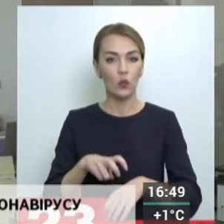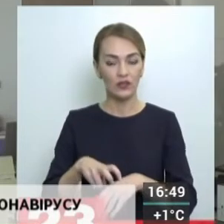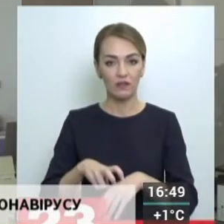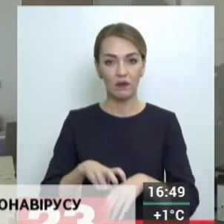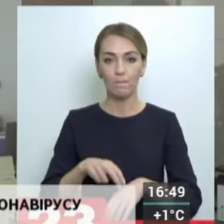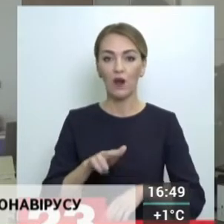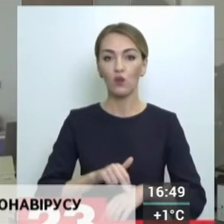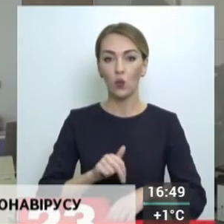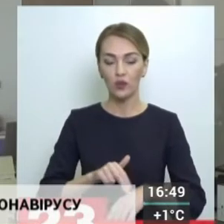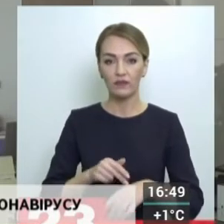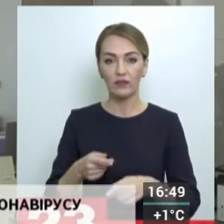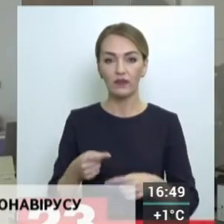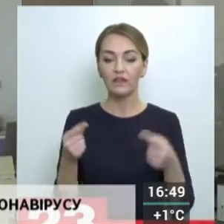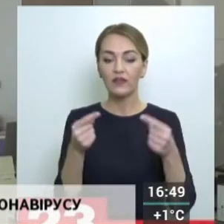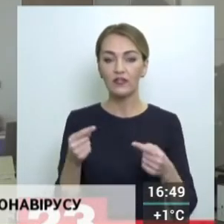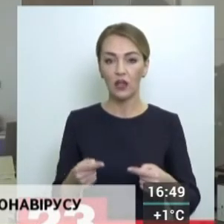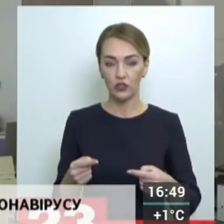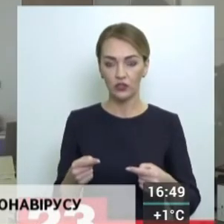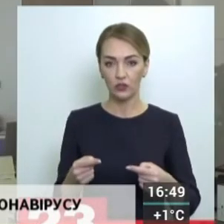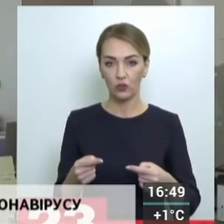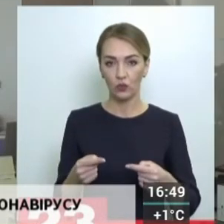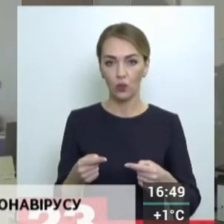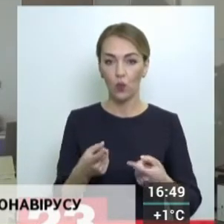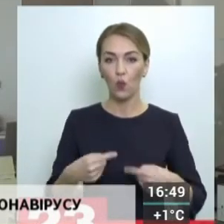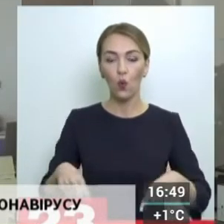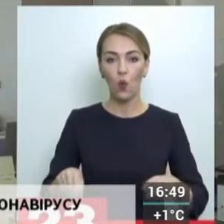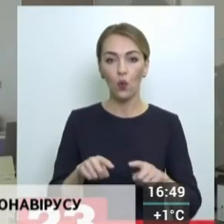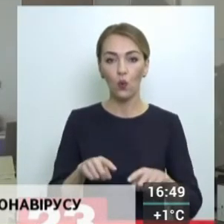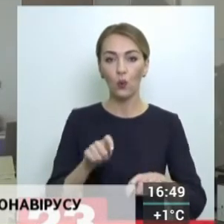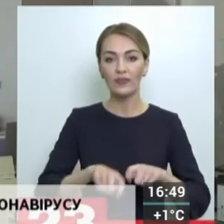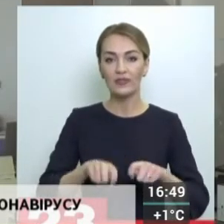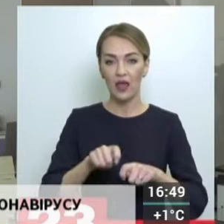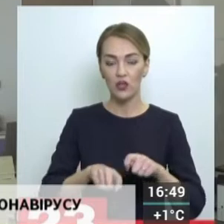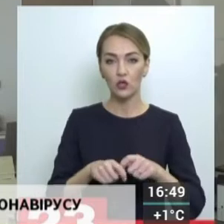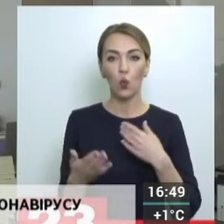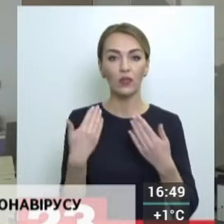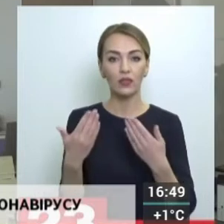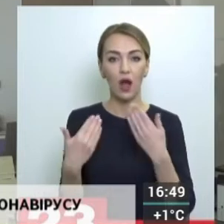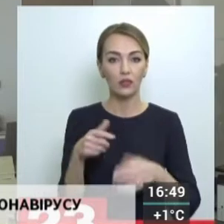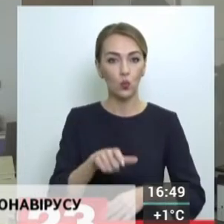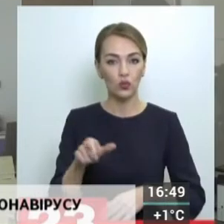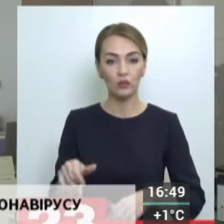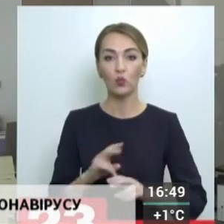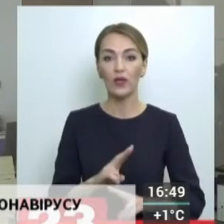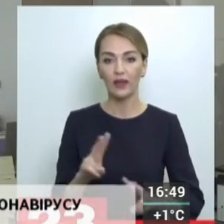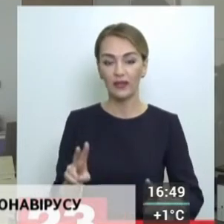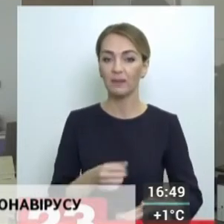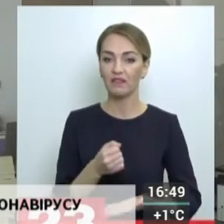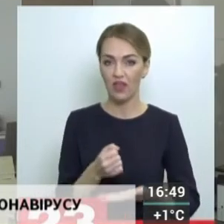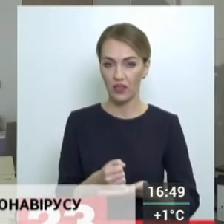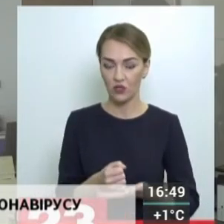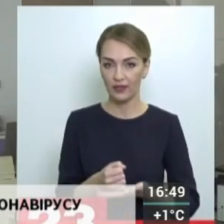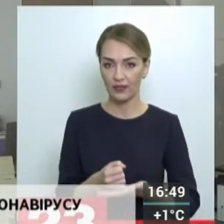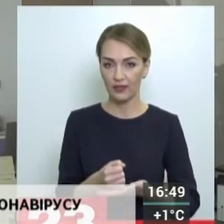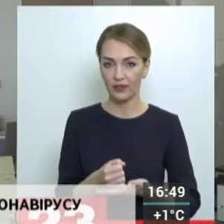правоохоронців визначить коло та обстежить контактних осіб, у яких підтверджений